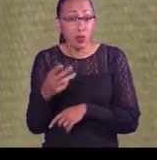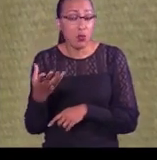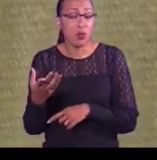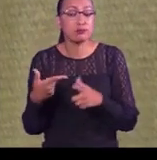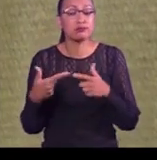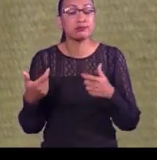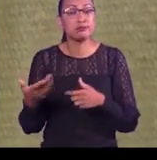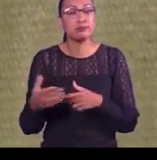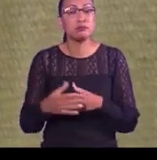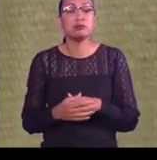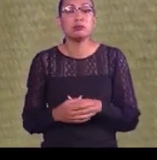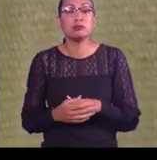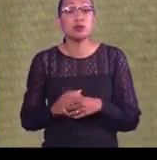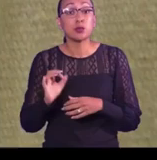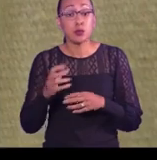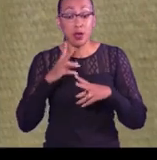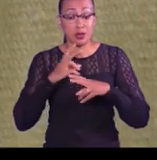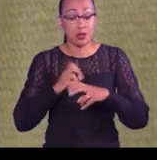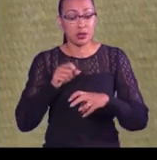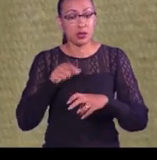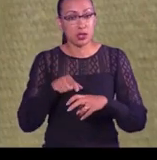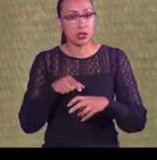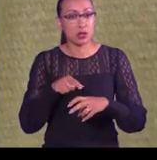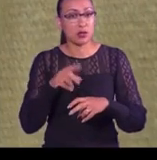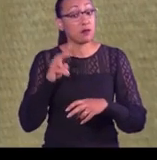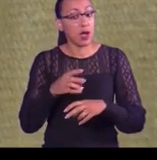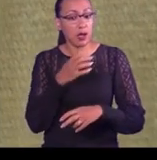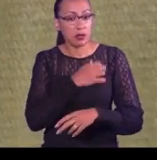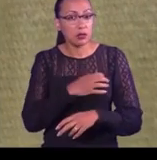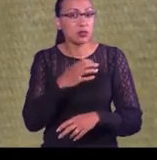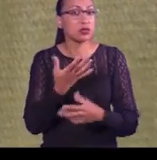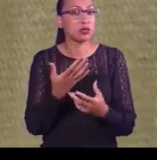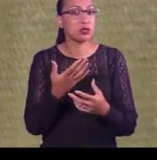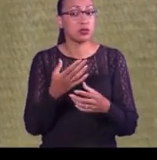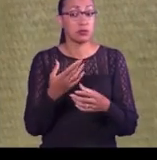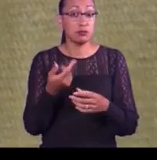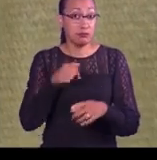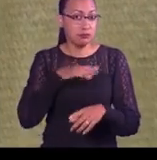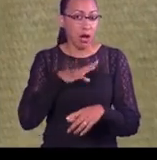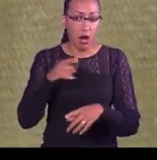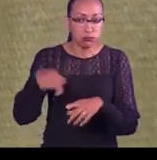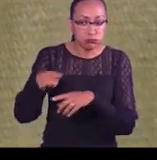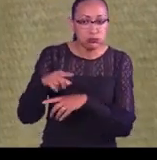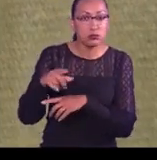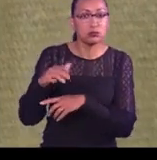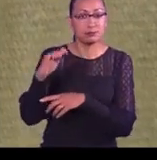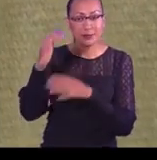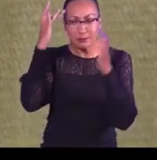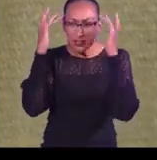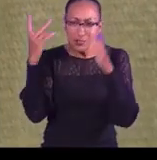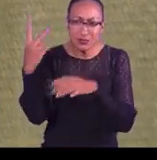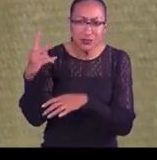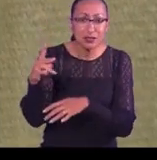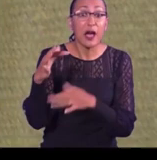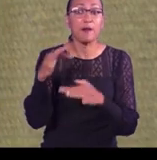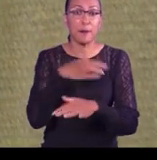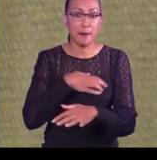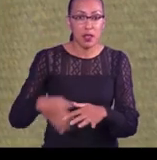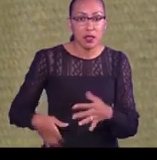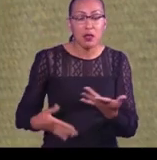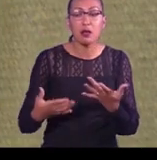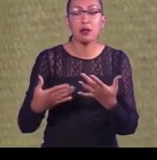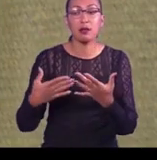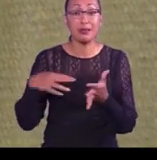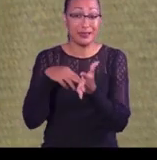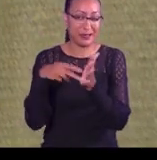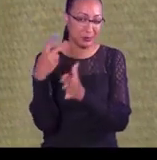sont des analyses qui sont extrêmement riches par l'expérience que tu connais en tant que maire, par ton expérience technique